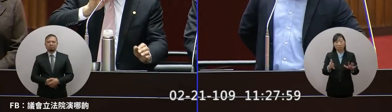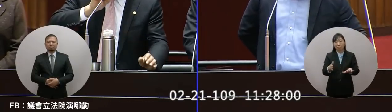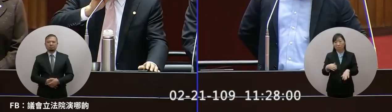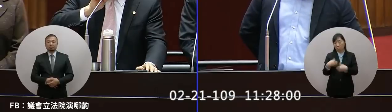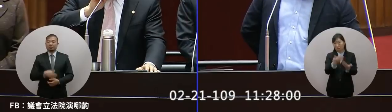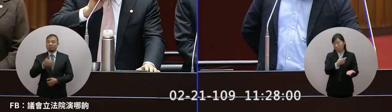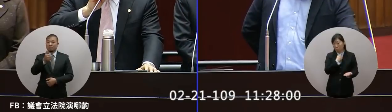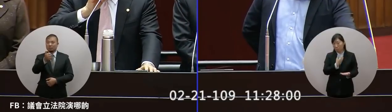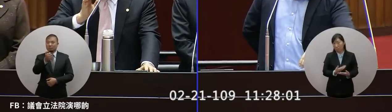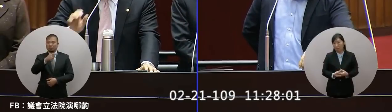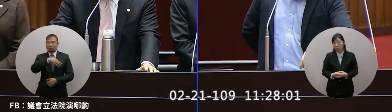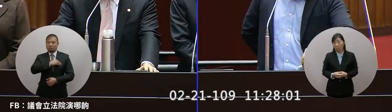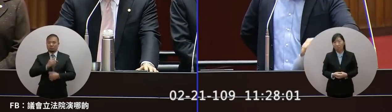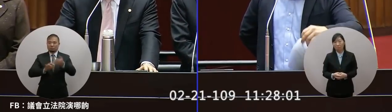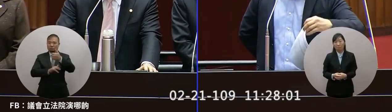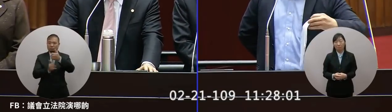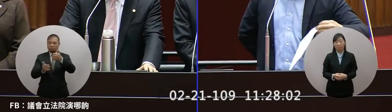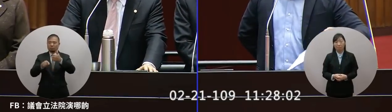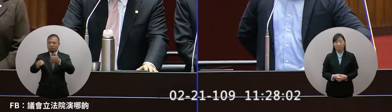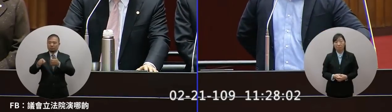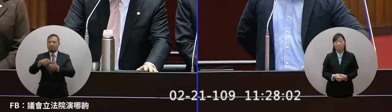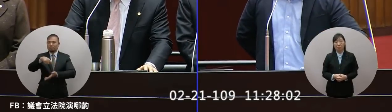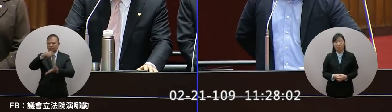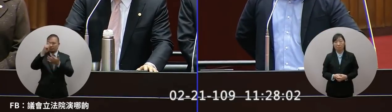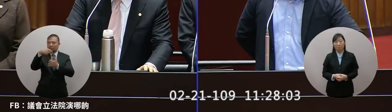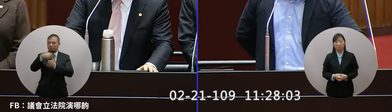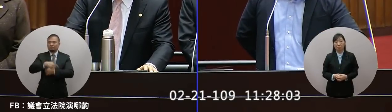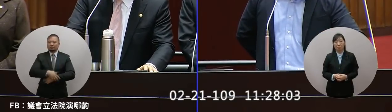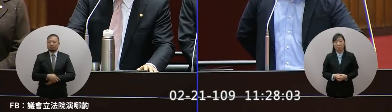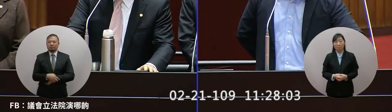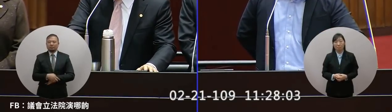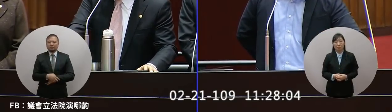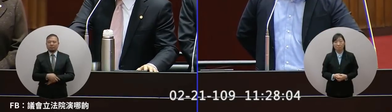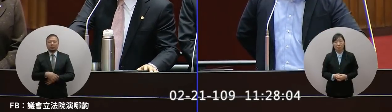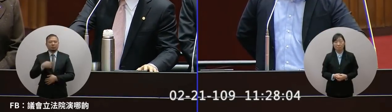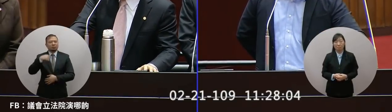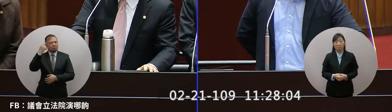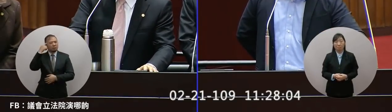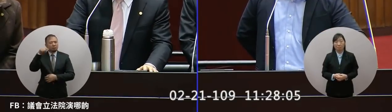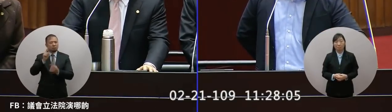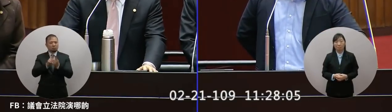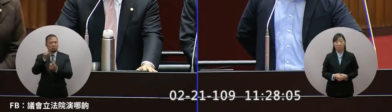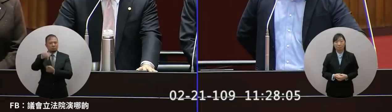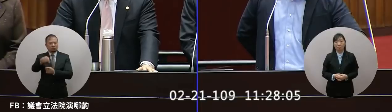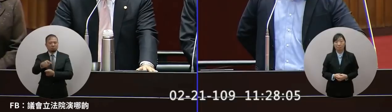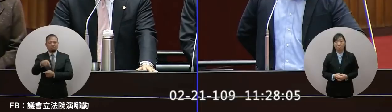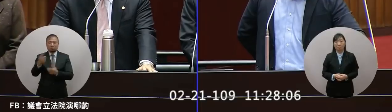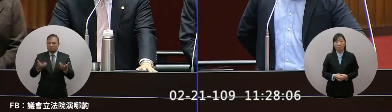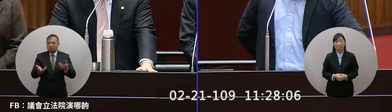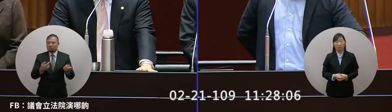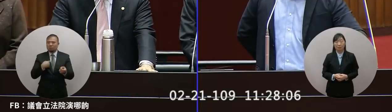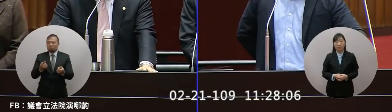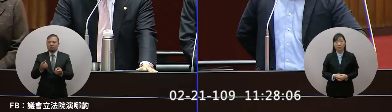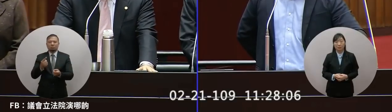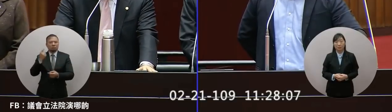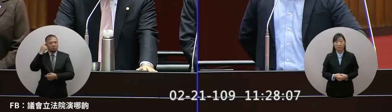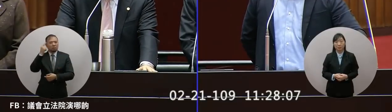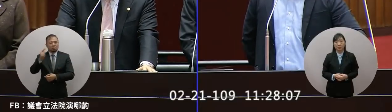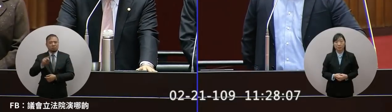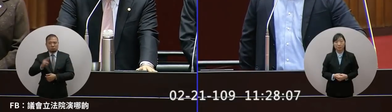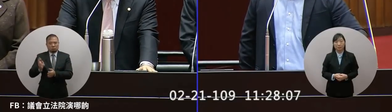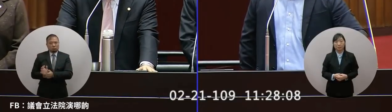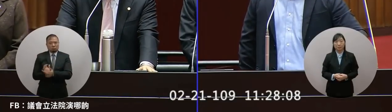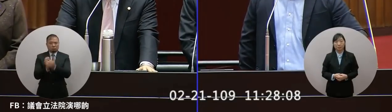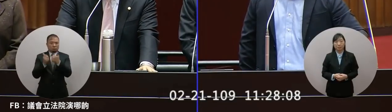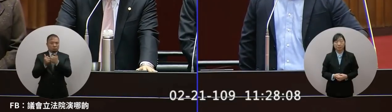啊，谢谢邱委员指教。我非常肯定也感谢我们处转会的同仁历